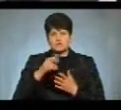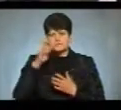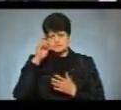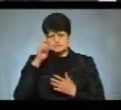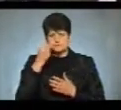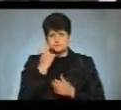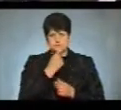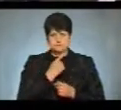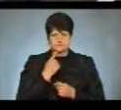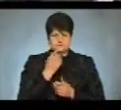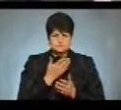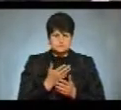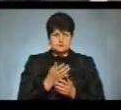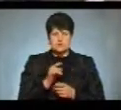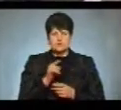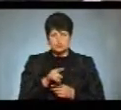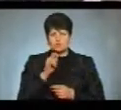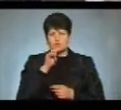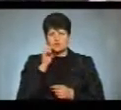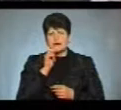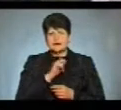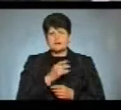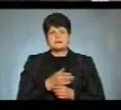мову. І тому Україна